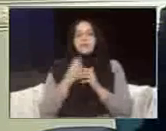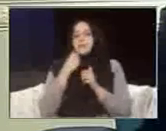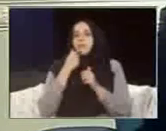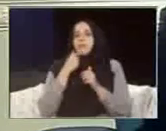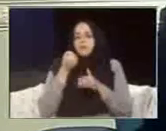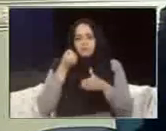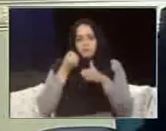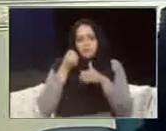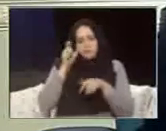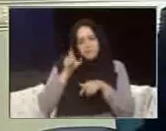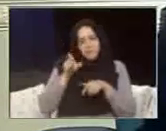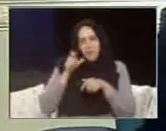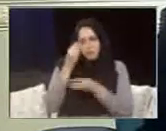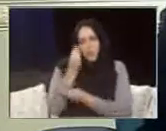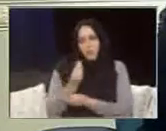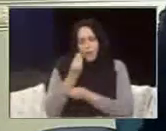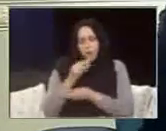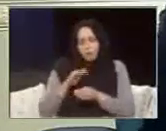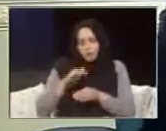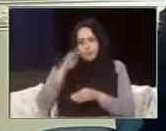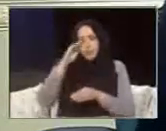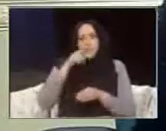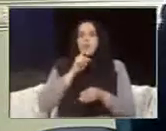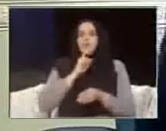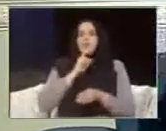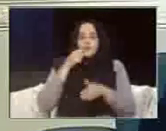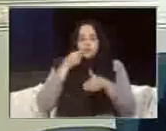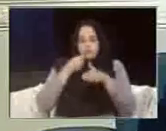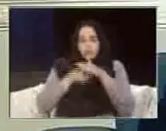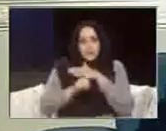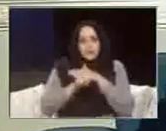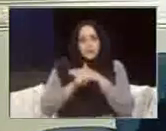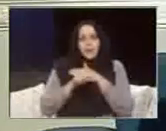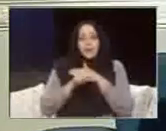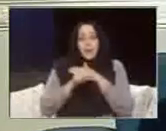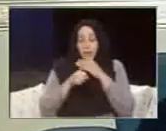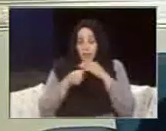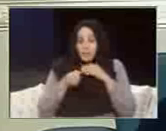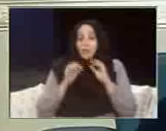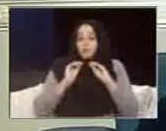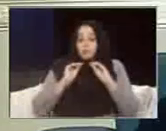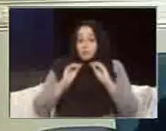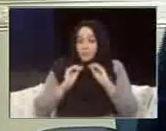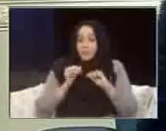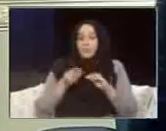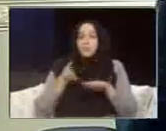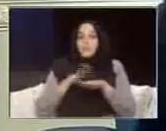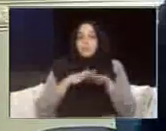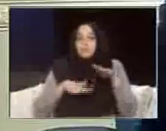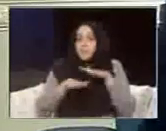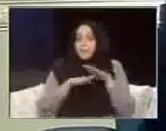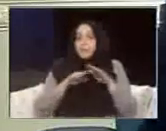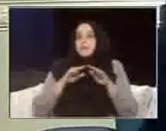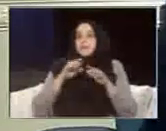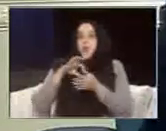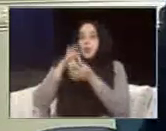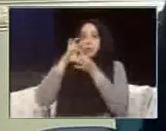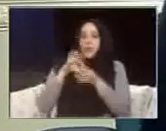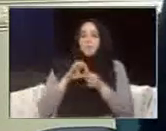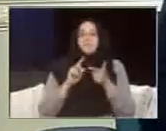ينشأ الولد منذ تعلقه ومنذ تنشئته على أصول الإيمان ويتربى عليها. أما